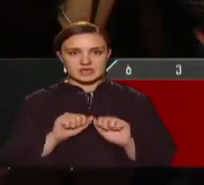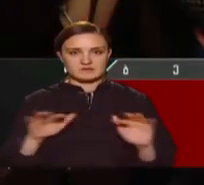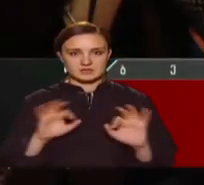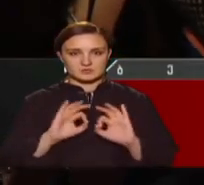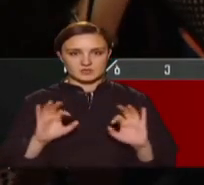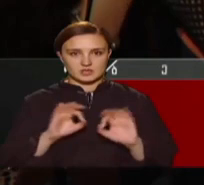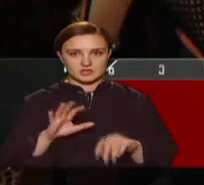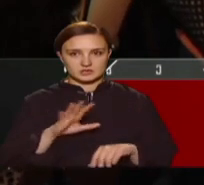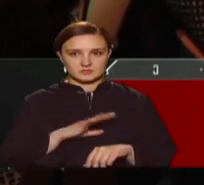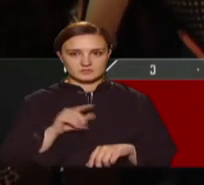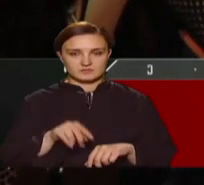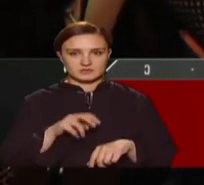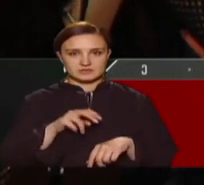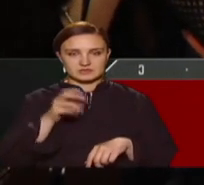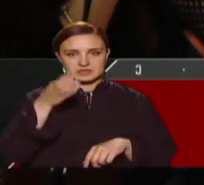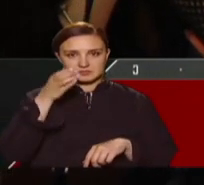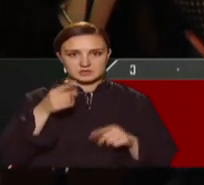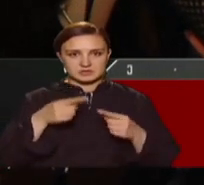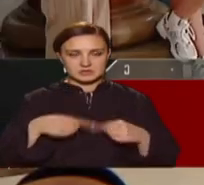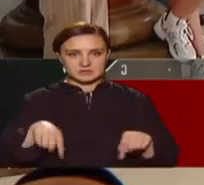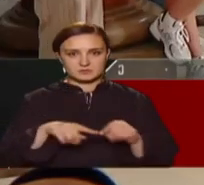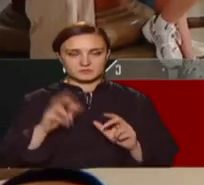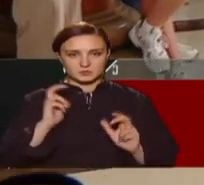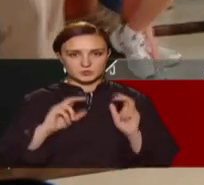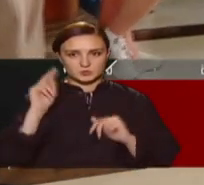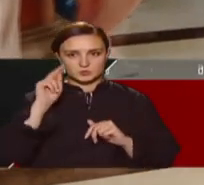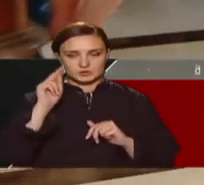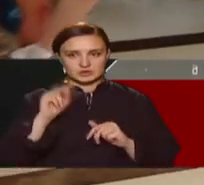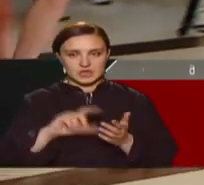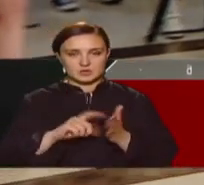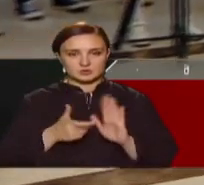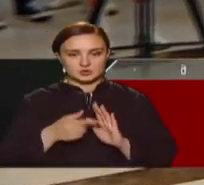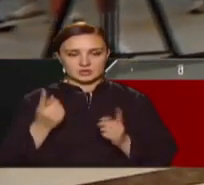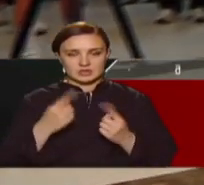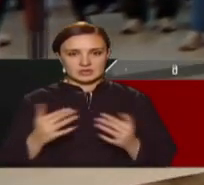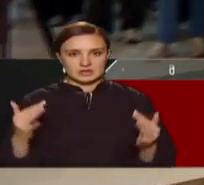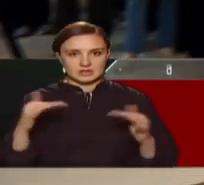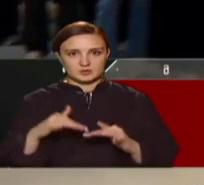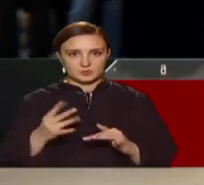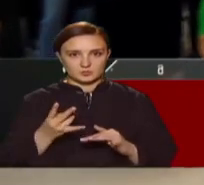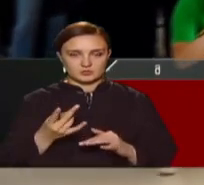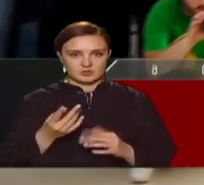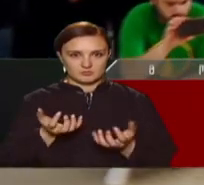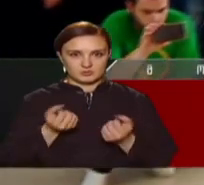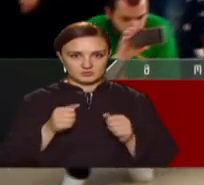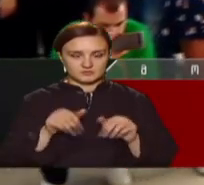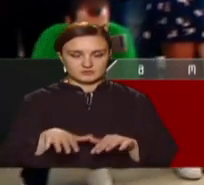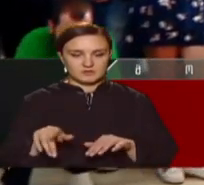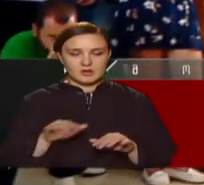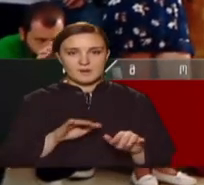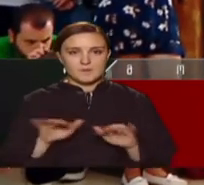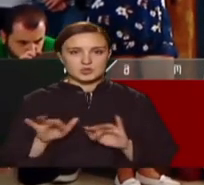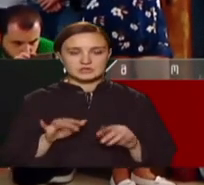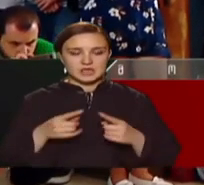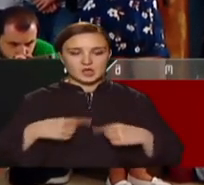განცხადება გახდა, რომლითაც სამეცნიერო საბჭომ სტუდენტების აუდიტორიაში დაბრუნების გადაწყვეტილება მიიღო. მას შემდეგ მოძრაობა იბრძოლე